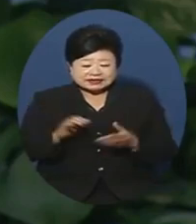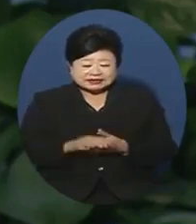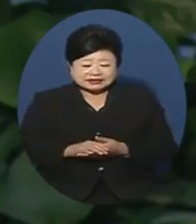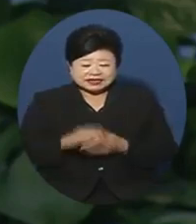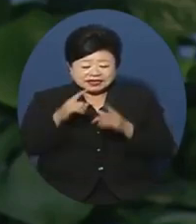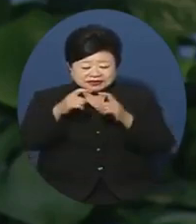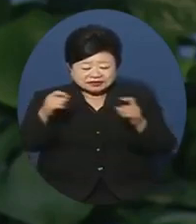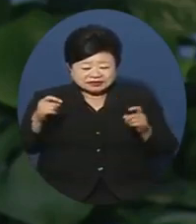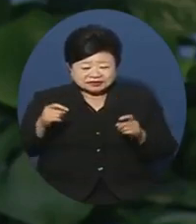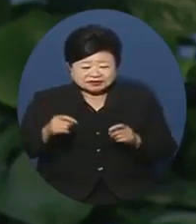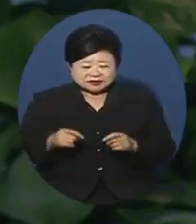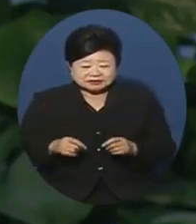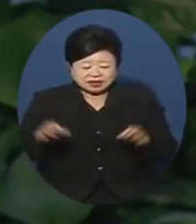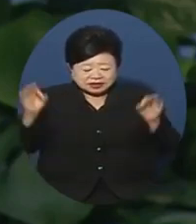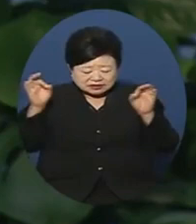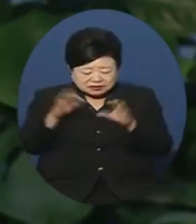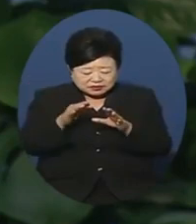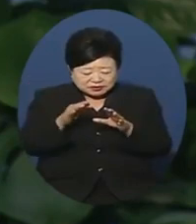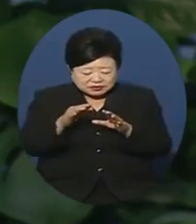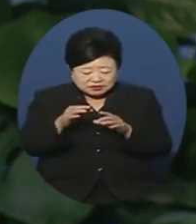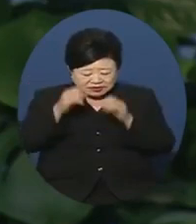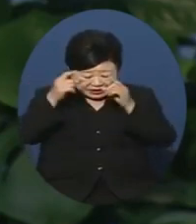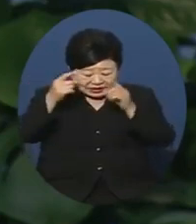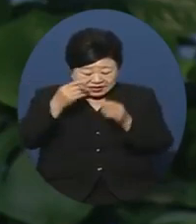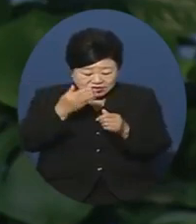모래와 같은 인생이라는 것을 깨닫게 해주시고